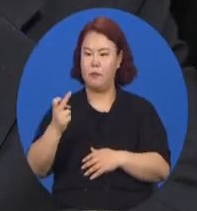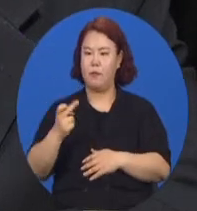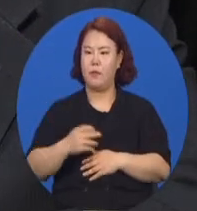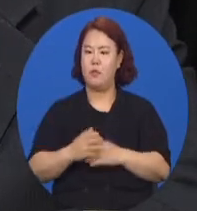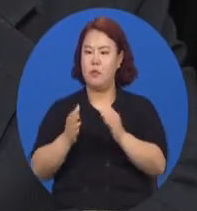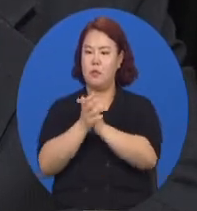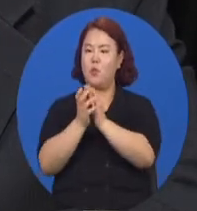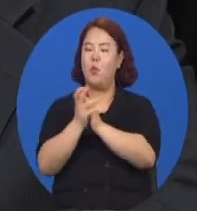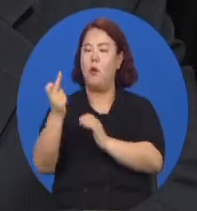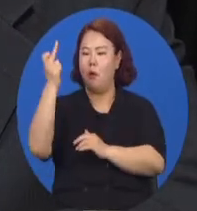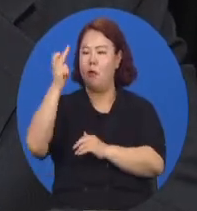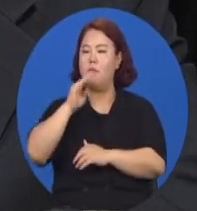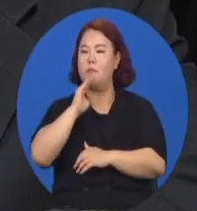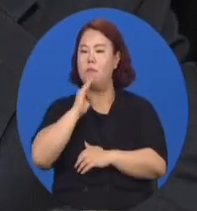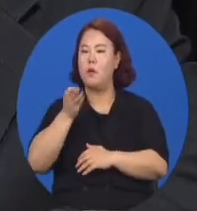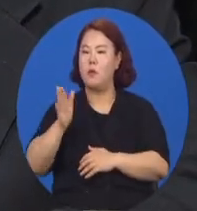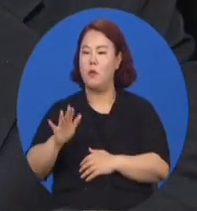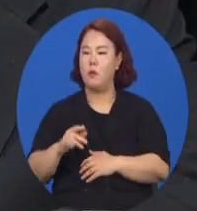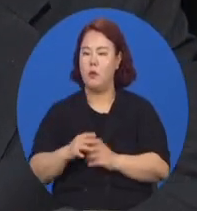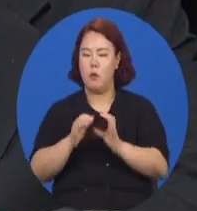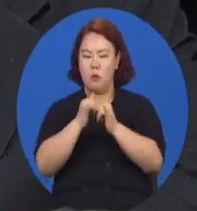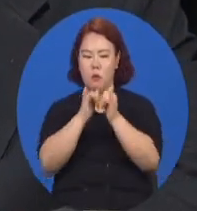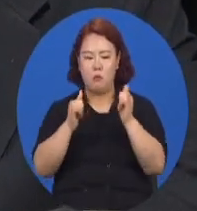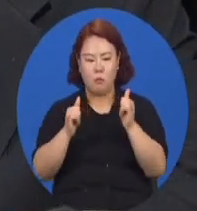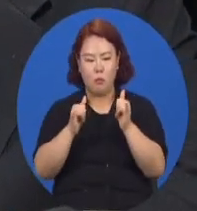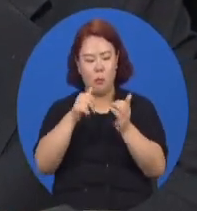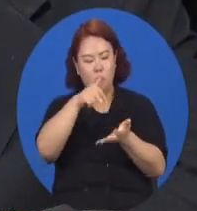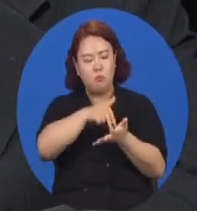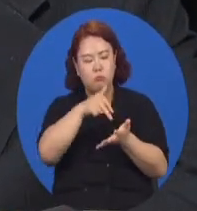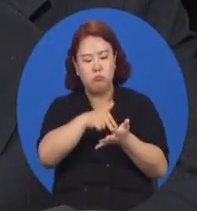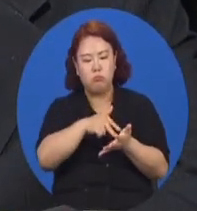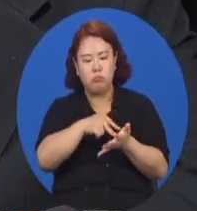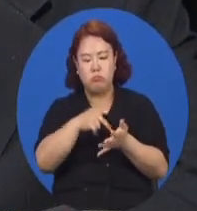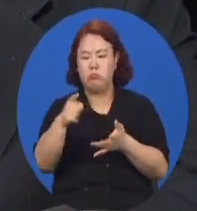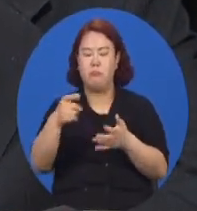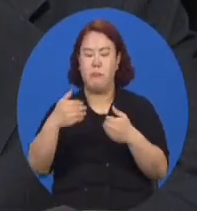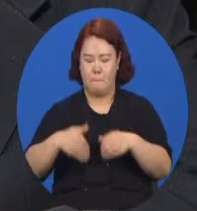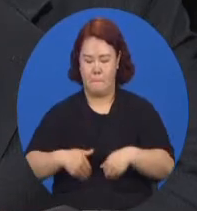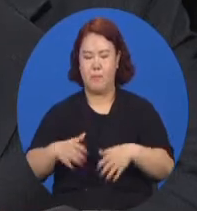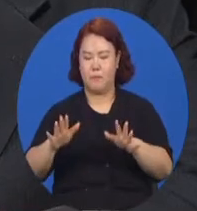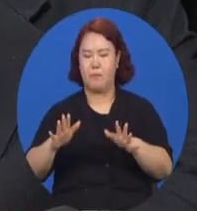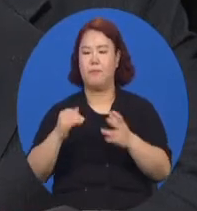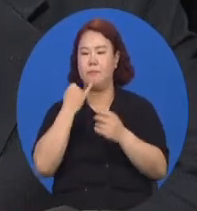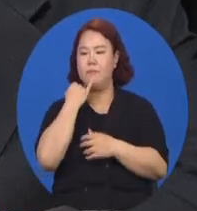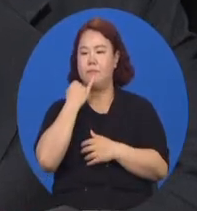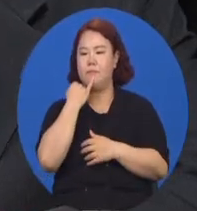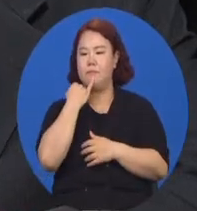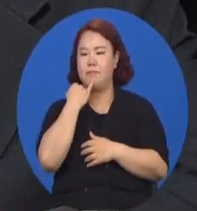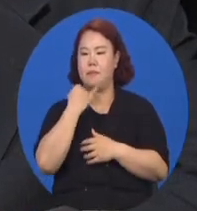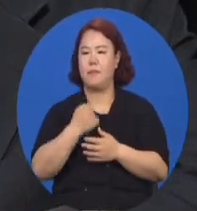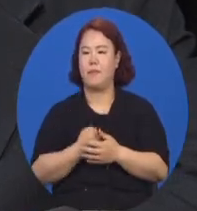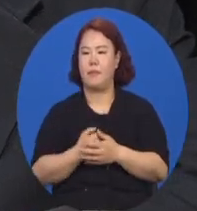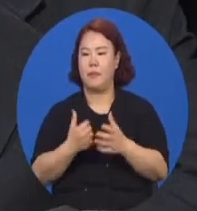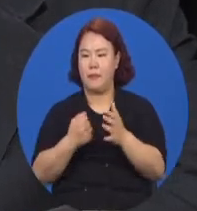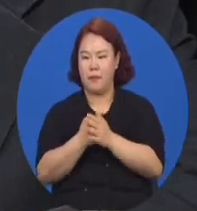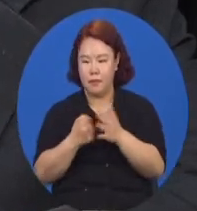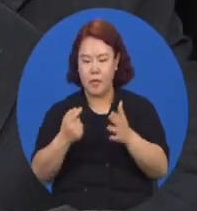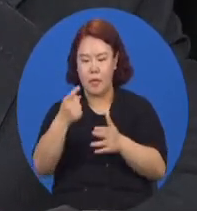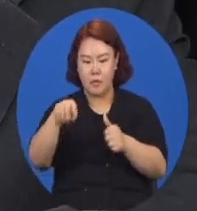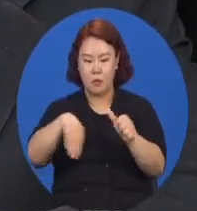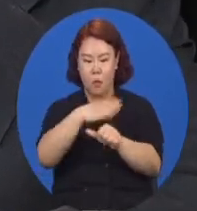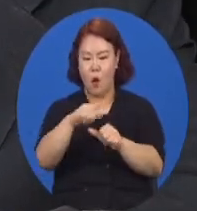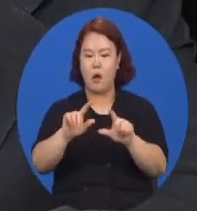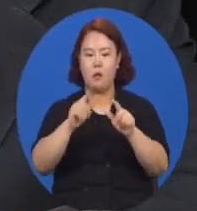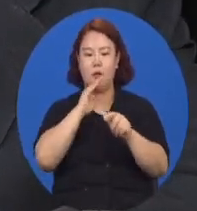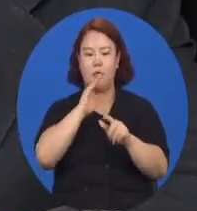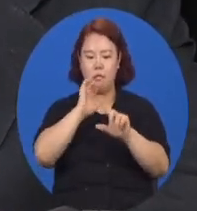친구님이신데 인간적으로 그거 그렇게까지 할 필요 있느냐? 그런 거 필요 없습니다. 그래서 그거는 사실이 아닙니다.